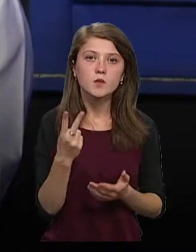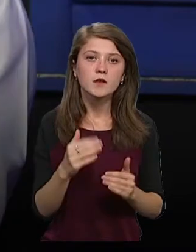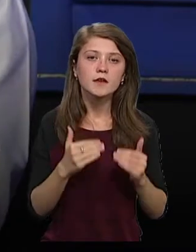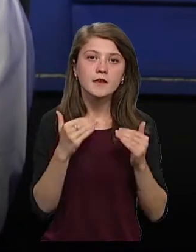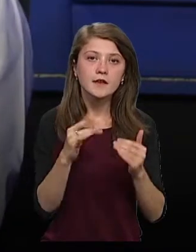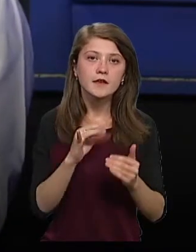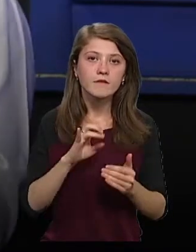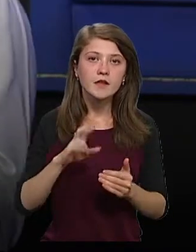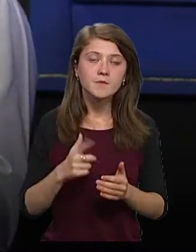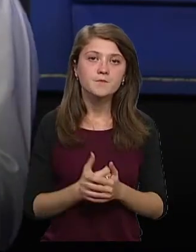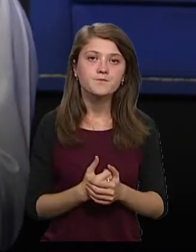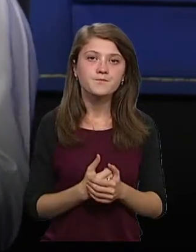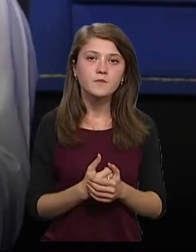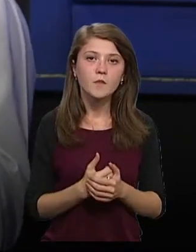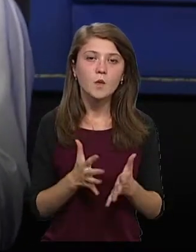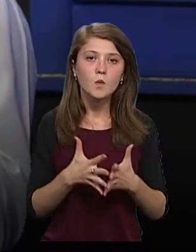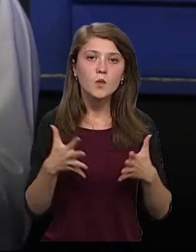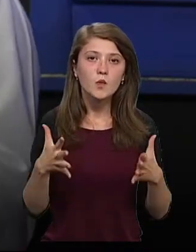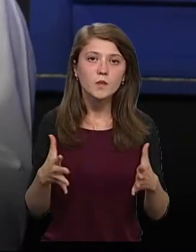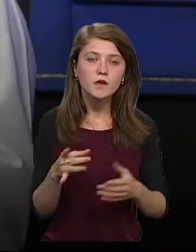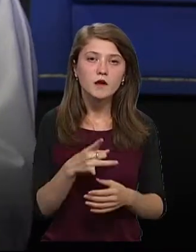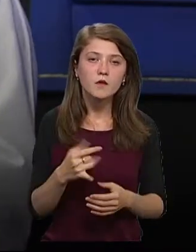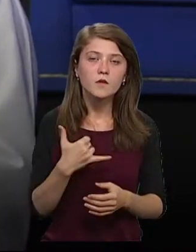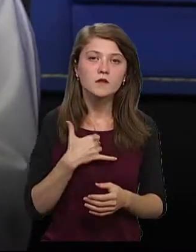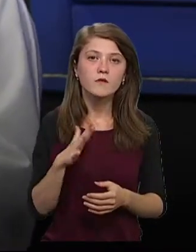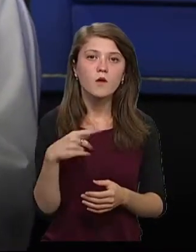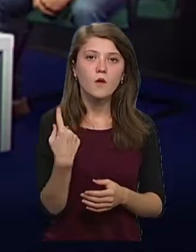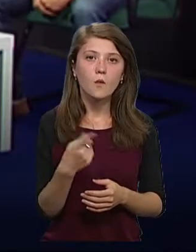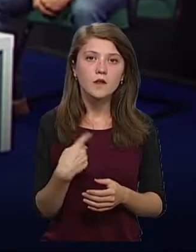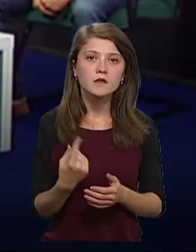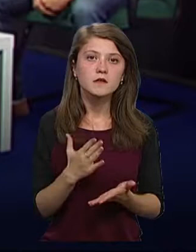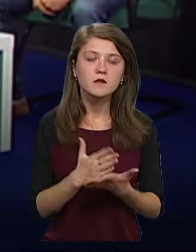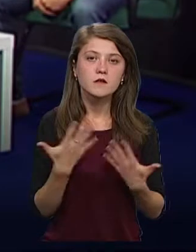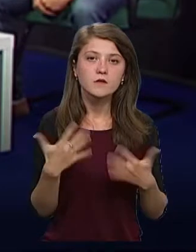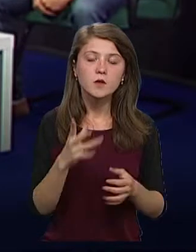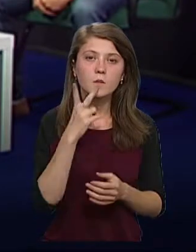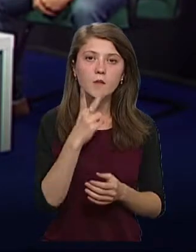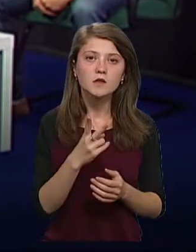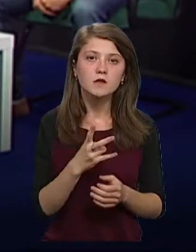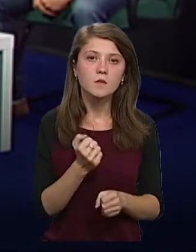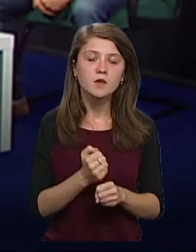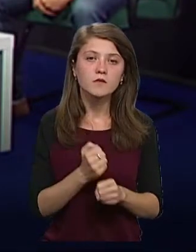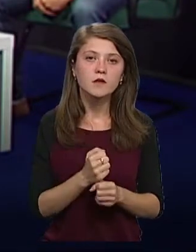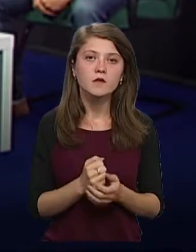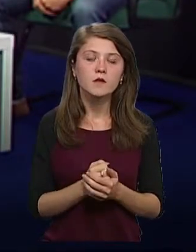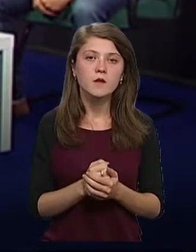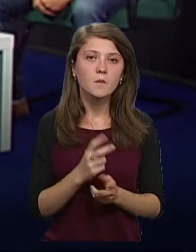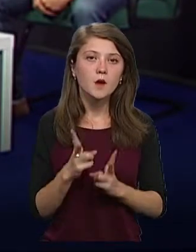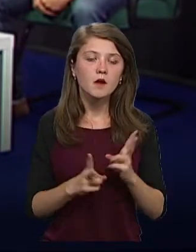тобто субрегіональне укрупнення районів. І дійсно в нас в області є вже бачення, напрацювання,